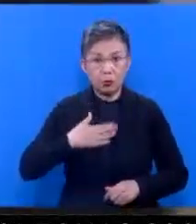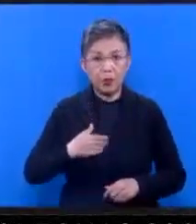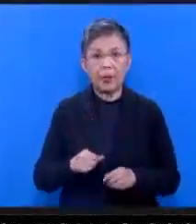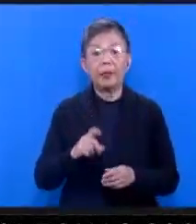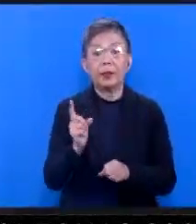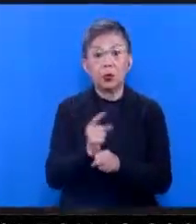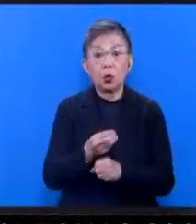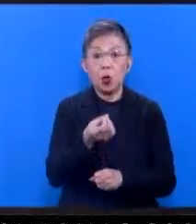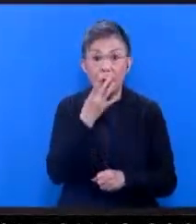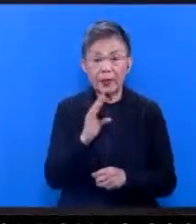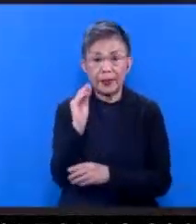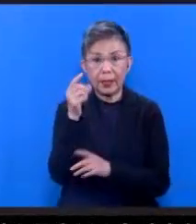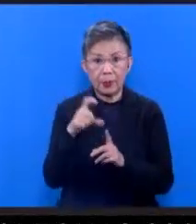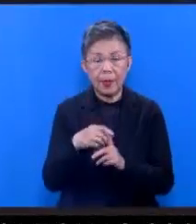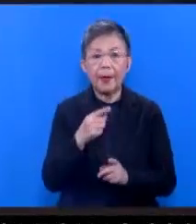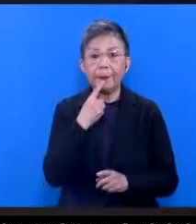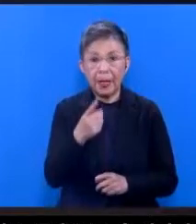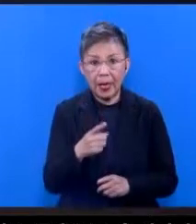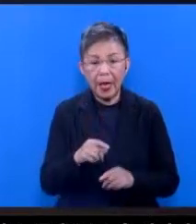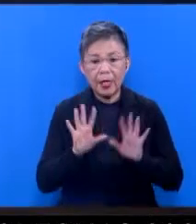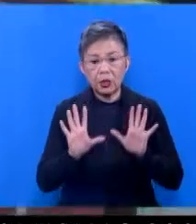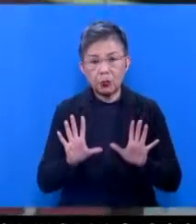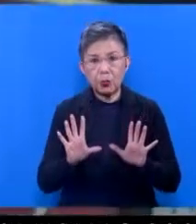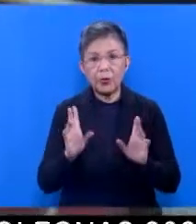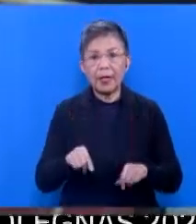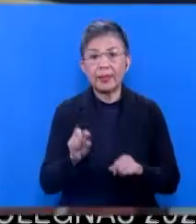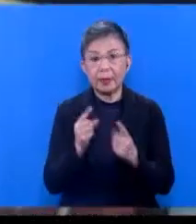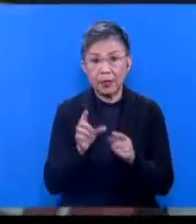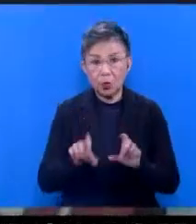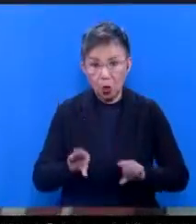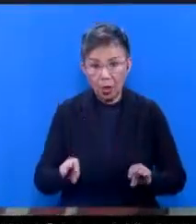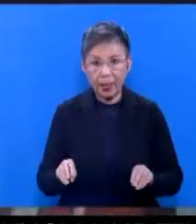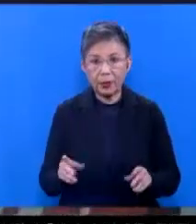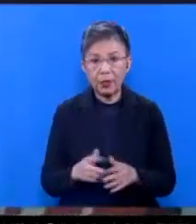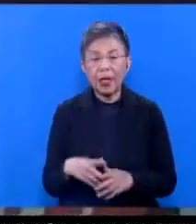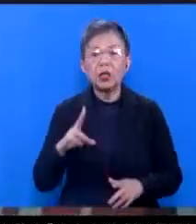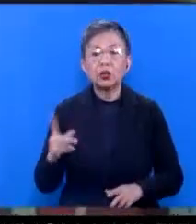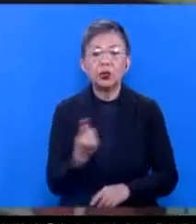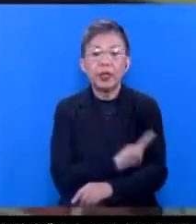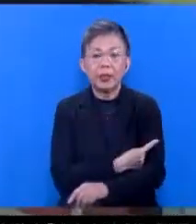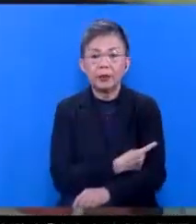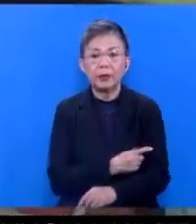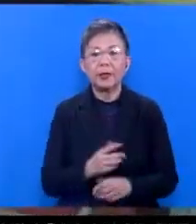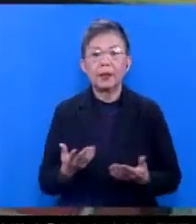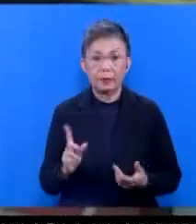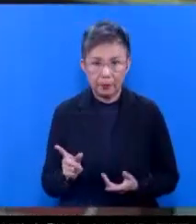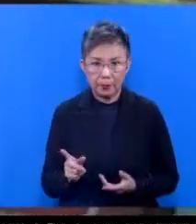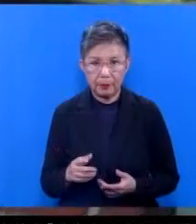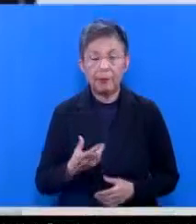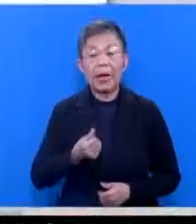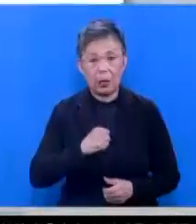Garden, Kebonjeruk, Jakarta Barat membenarkan ada 10 dari 11 orang pekerjanya yang disuntik vaksin COVID-19.